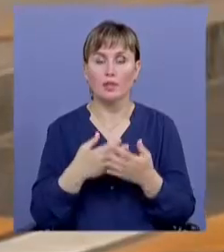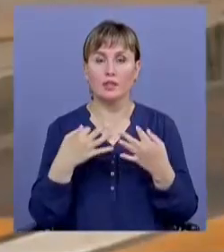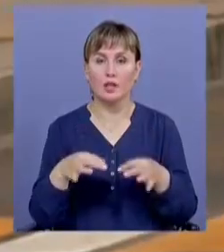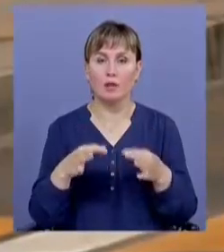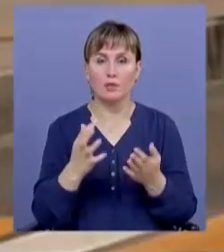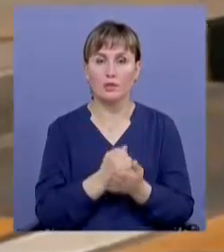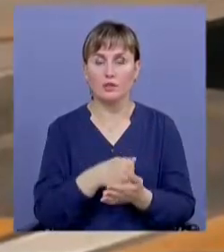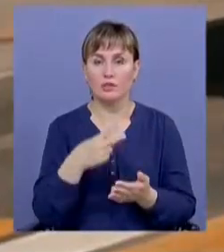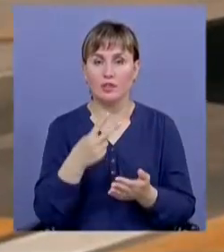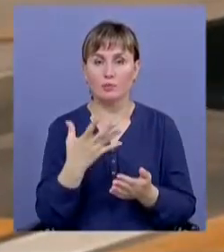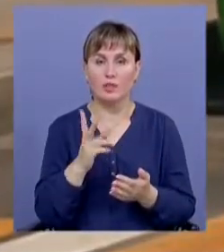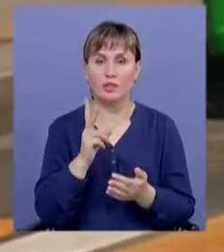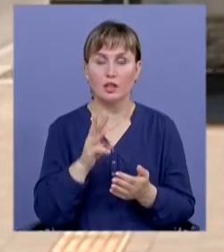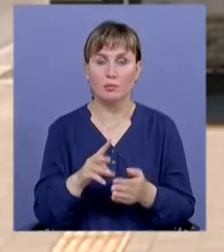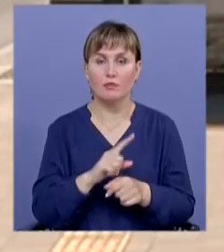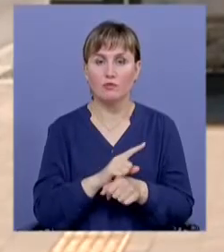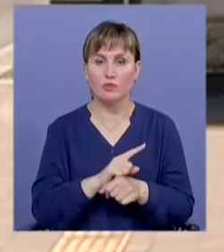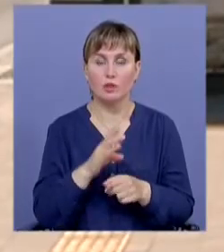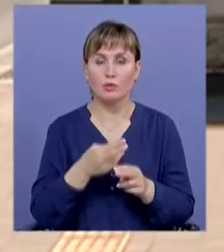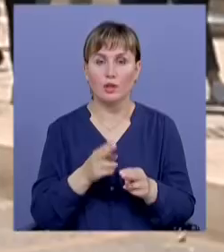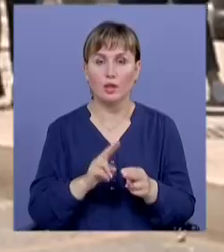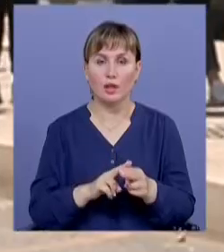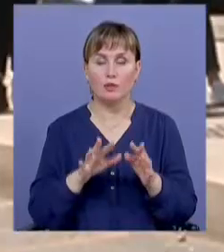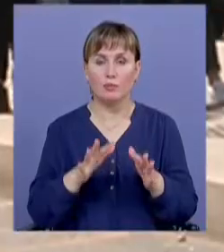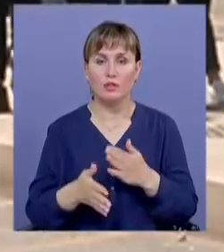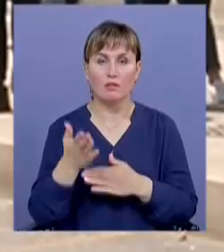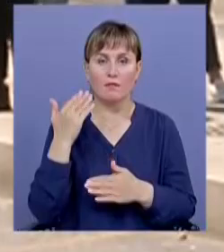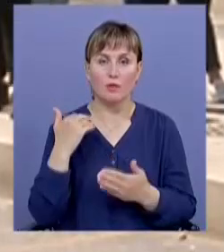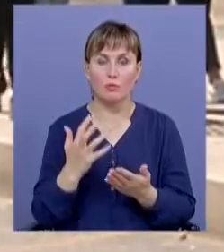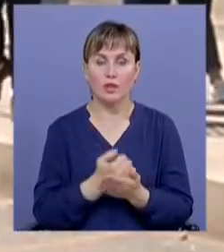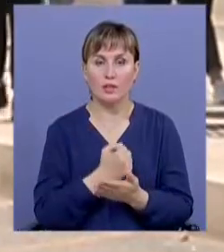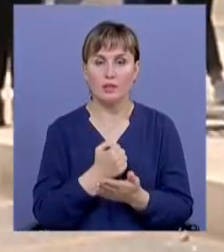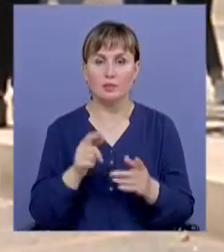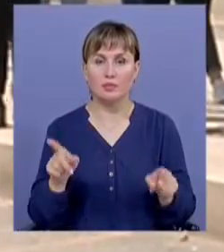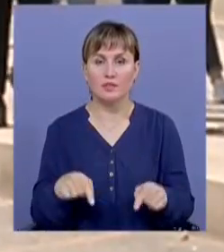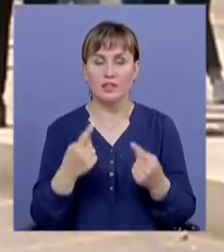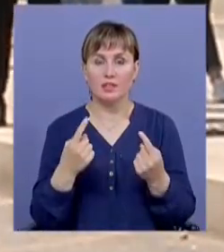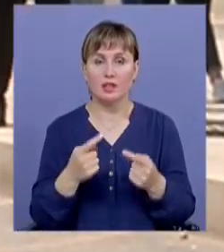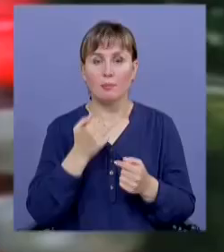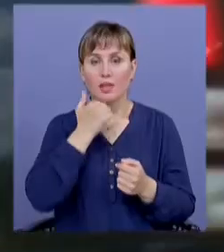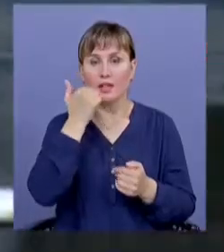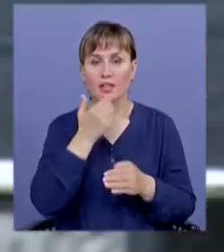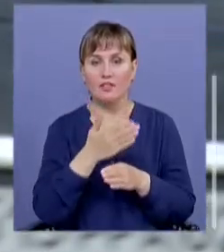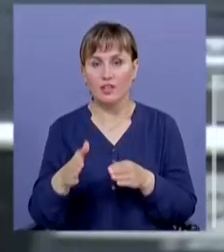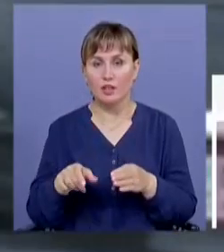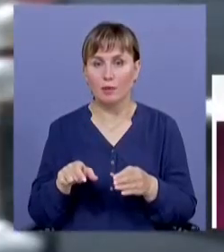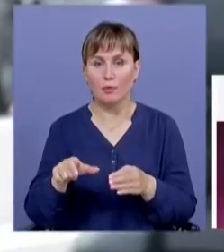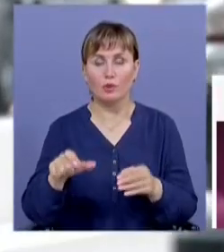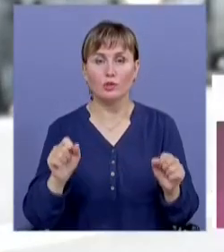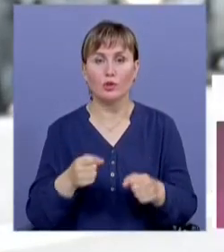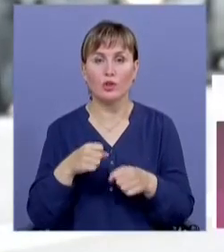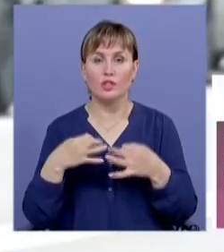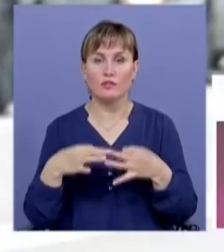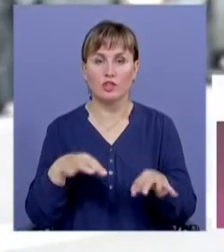транспорта достигнет 25 км в час. Но этот пункт давно удалось превзойти. Благодаря выделенным полосам скорость